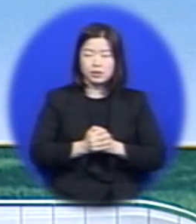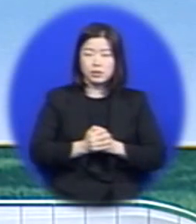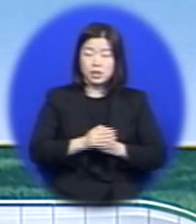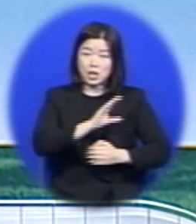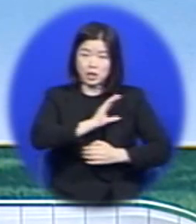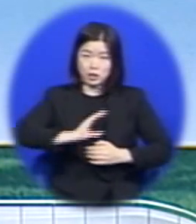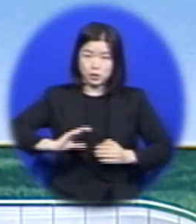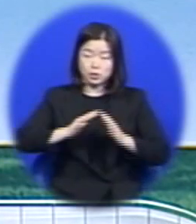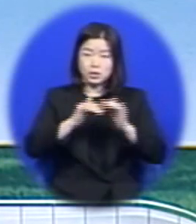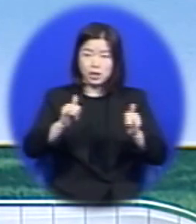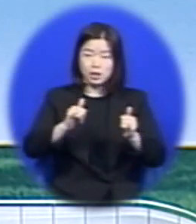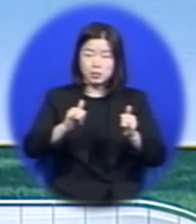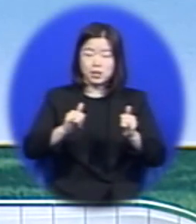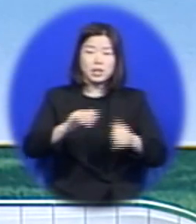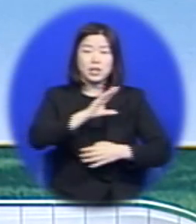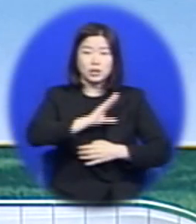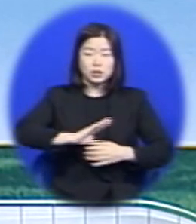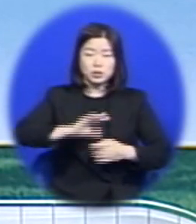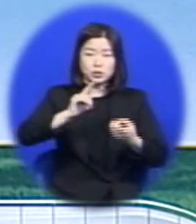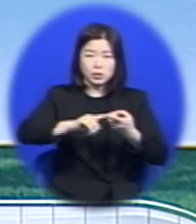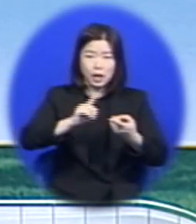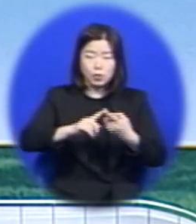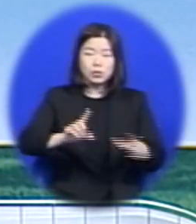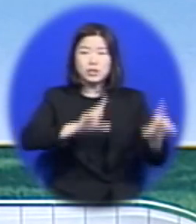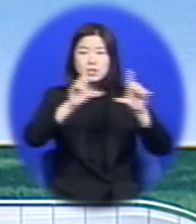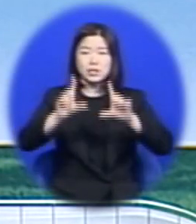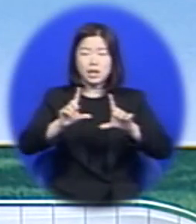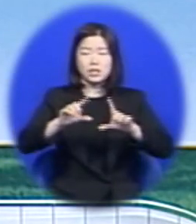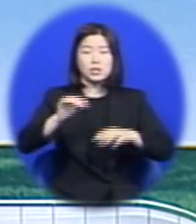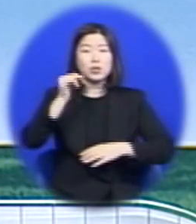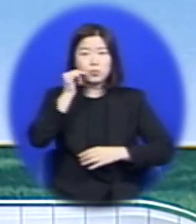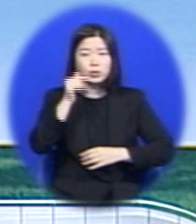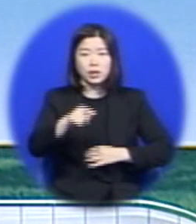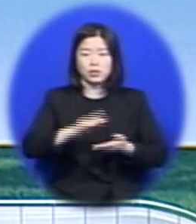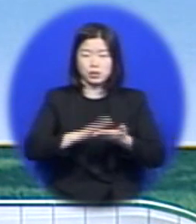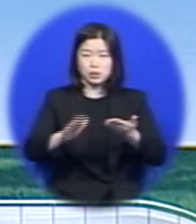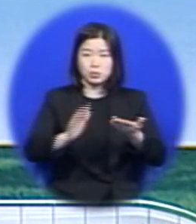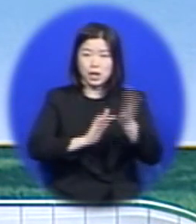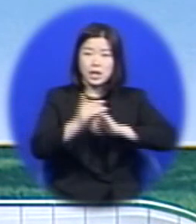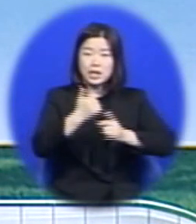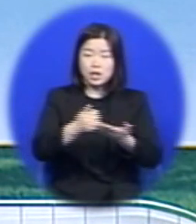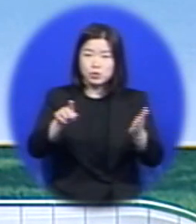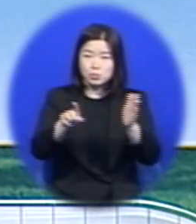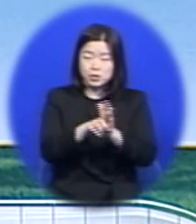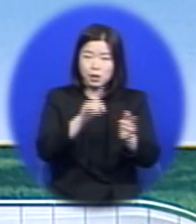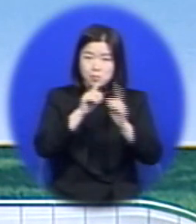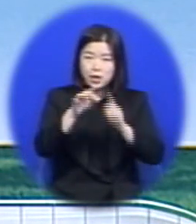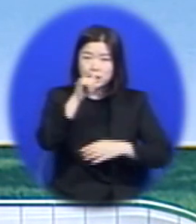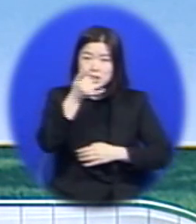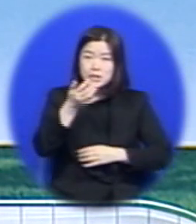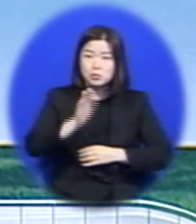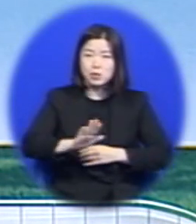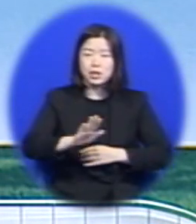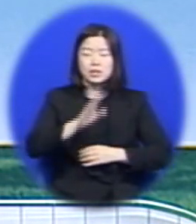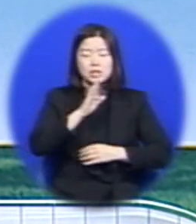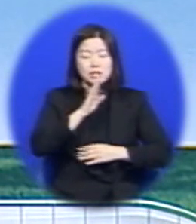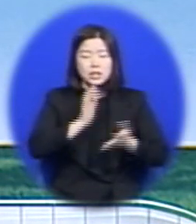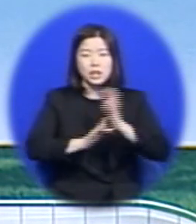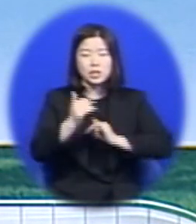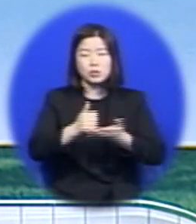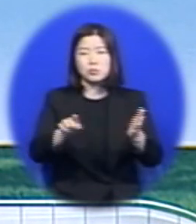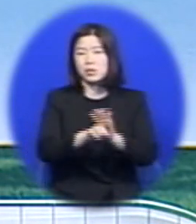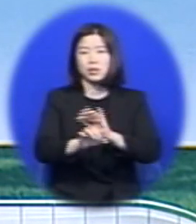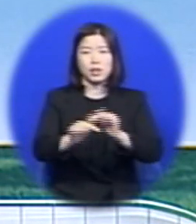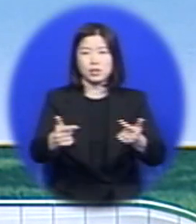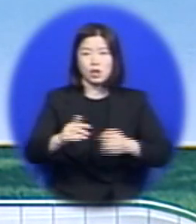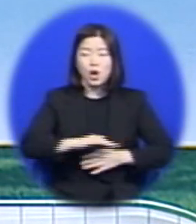그리스도인들이 그리스도인다운 삶을 살지 못하는 것입니다. 예수를 믿는다고 하지만 진짜 예수를 믿는 게 아니라는 거예요.